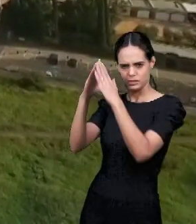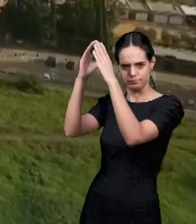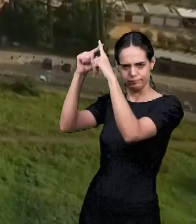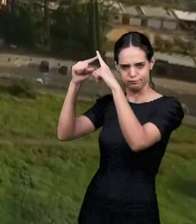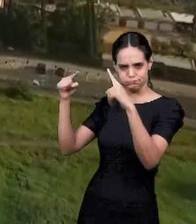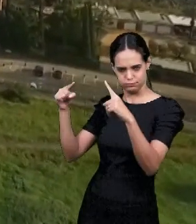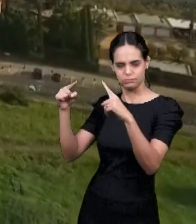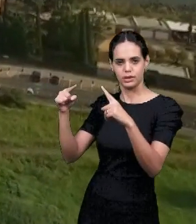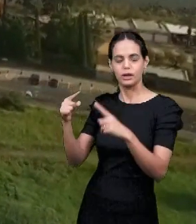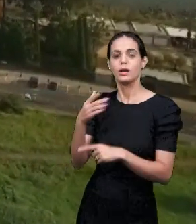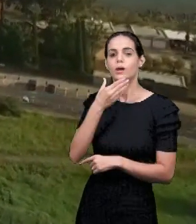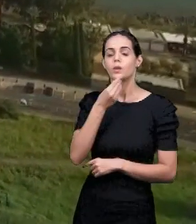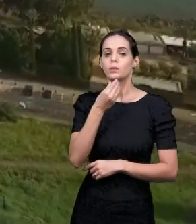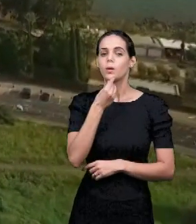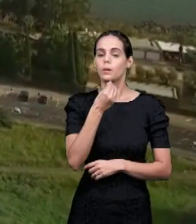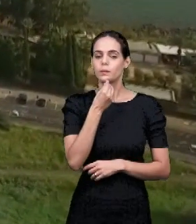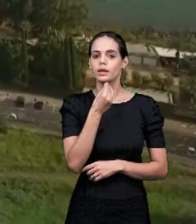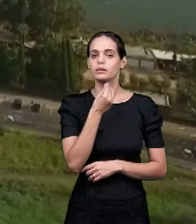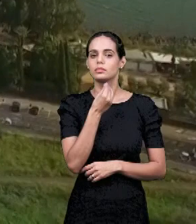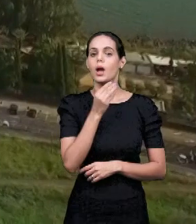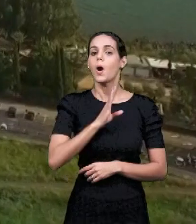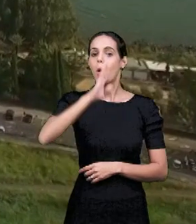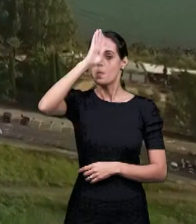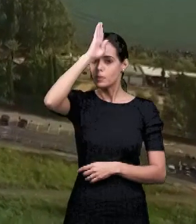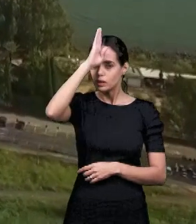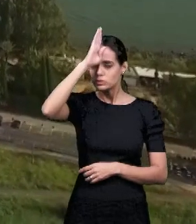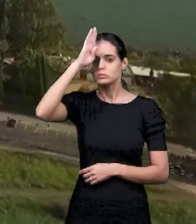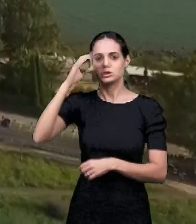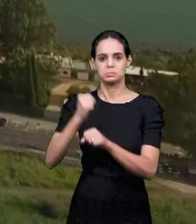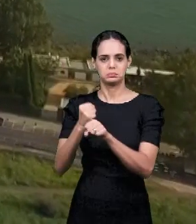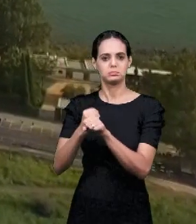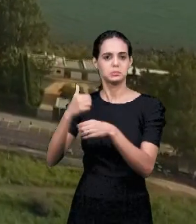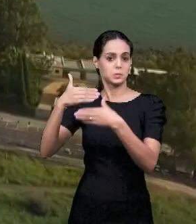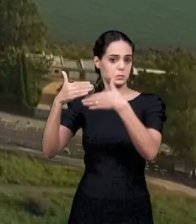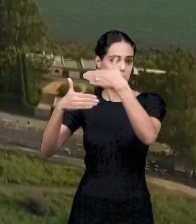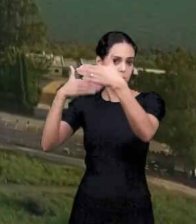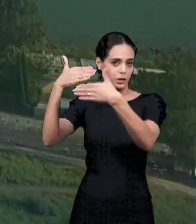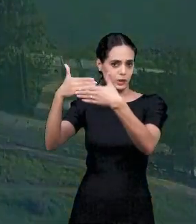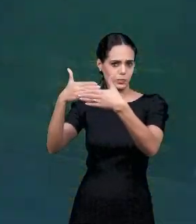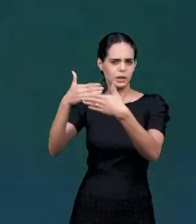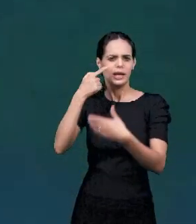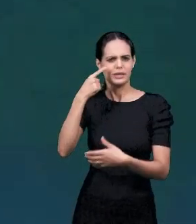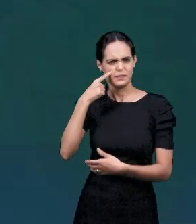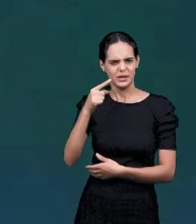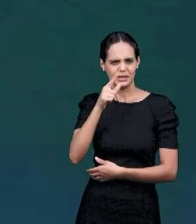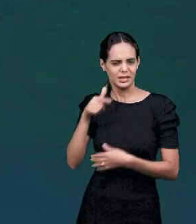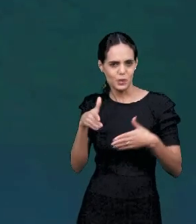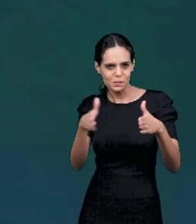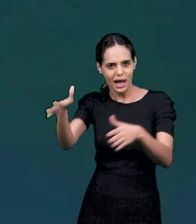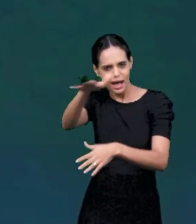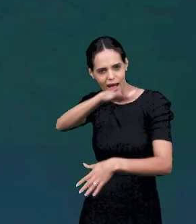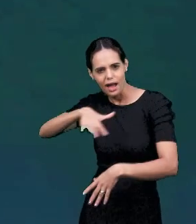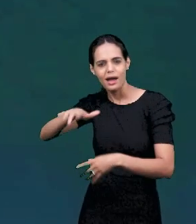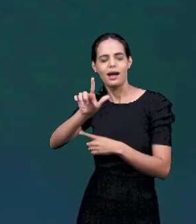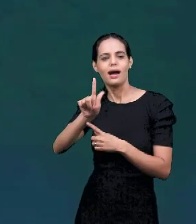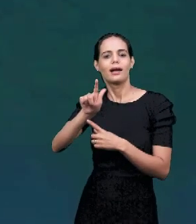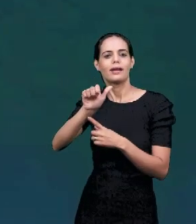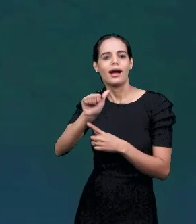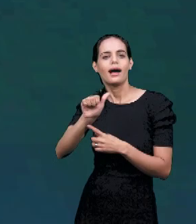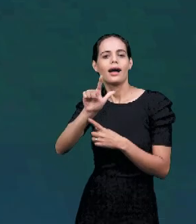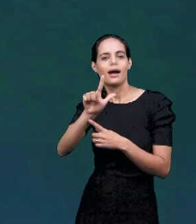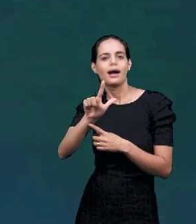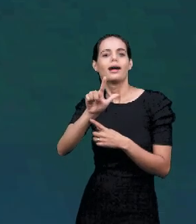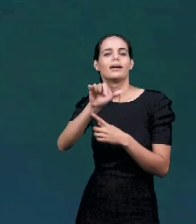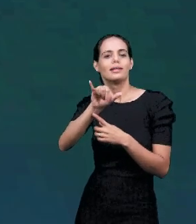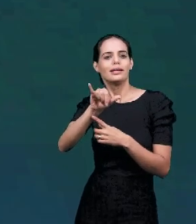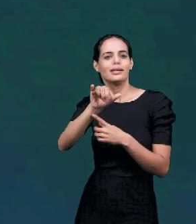Cette demonstrando synagogue como construite Israel par foi ali no mar da Galileia, un demonstrando soldat à Romain. Donc, on peut observer ici la